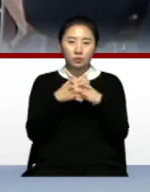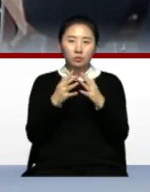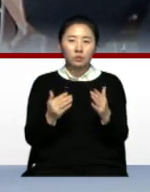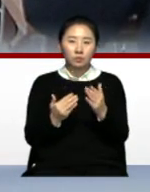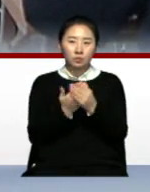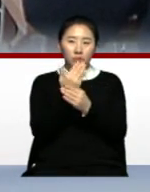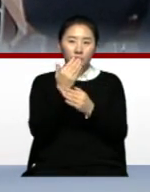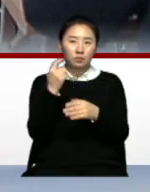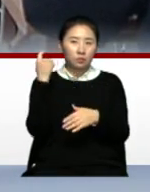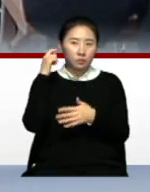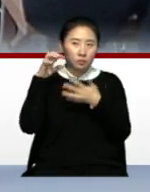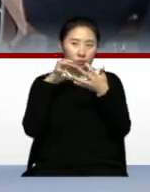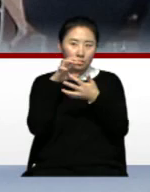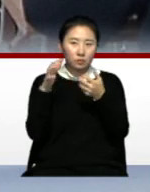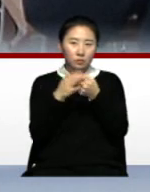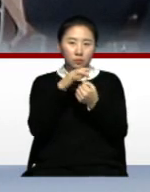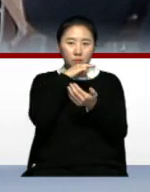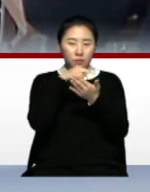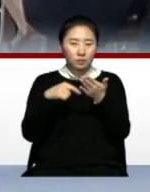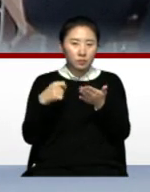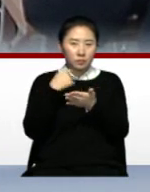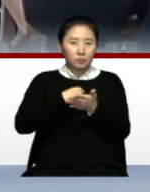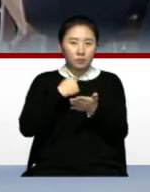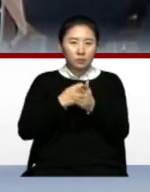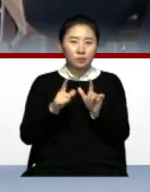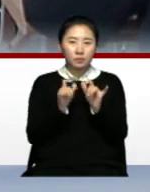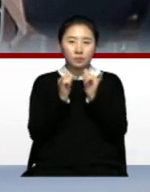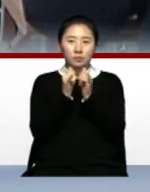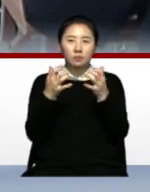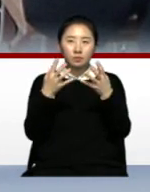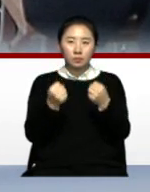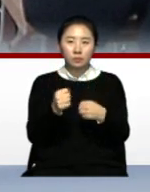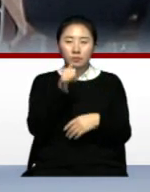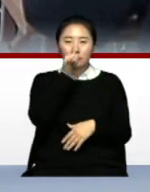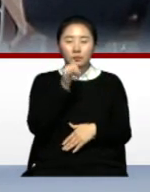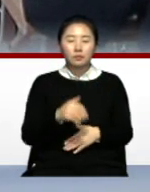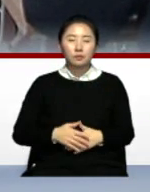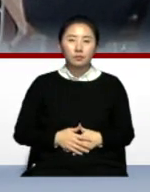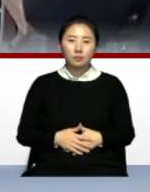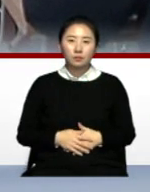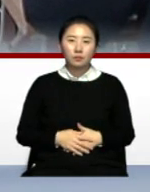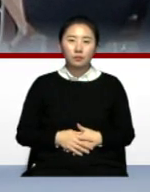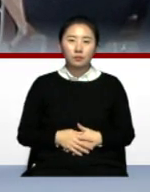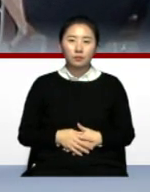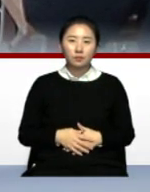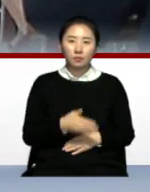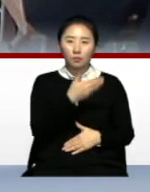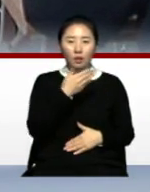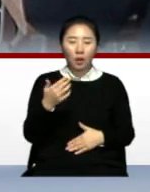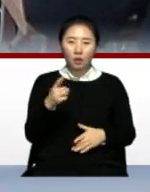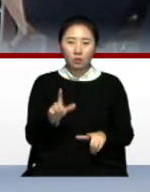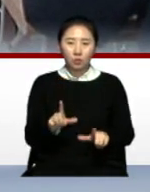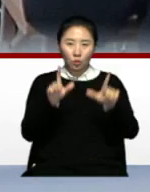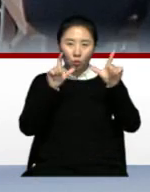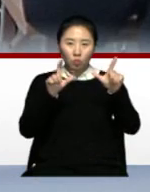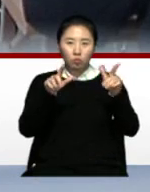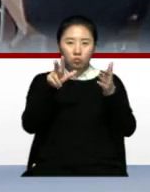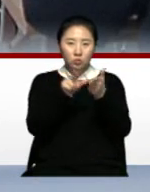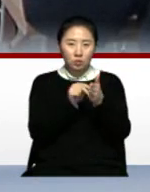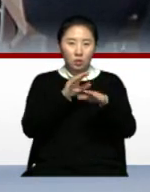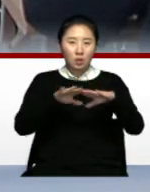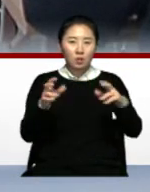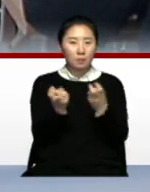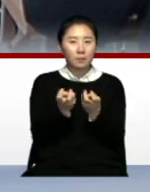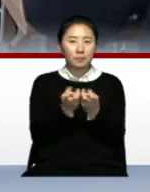과정에서 발생하는 소음 등으로 피해를 호소하는 인근 주민들이 적지 않기 때문인데요. 강동구가 이런 문제를 줄이기 위한